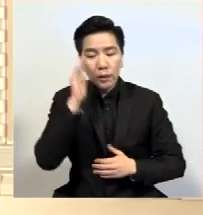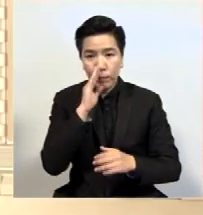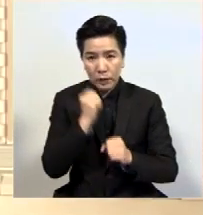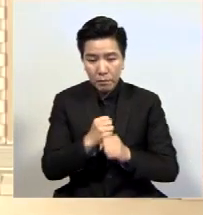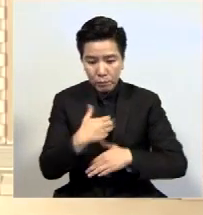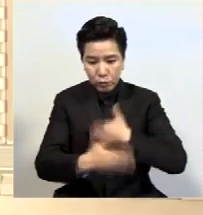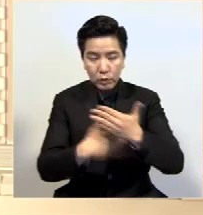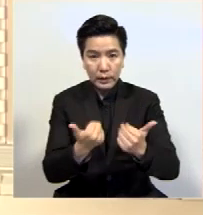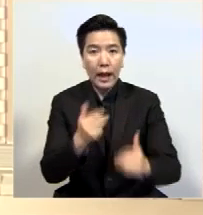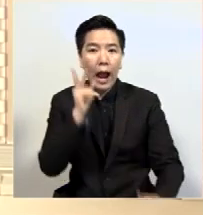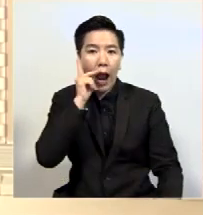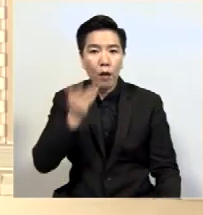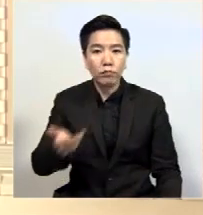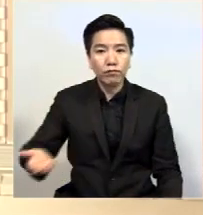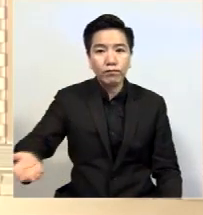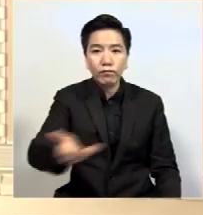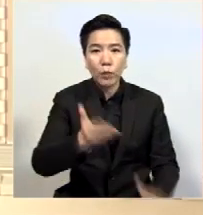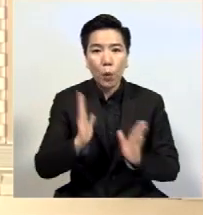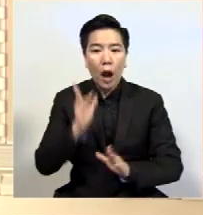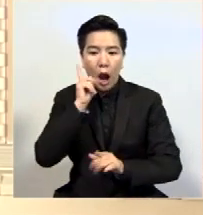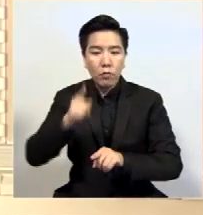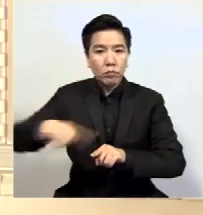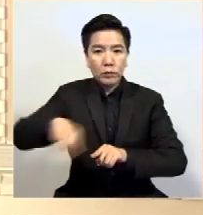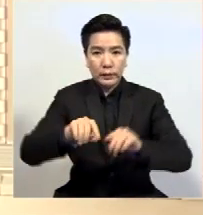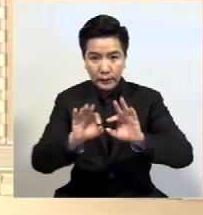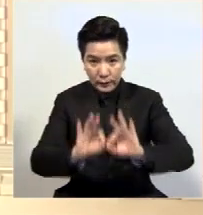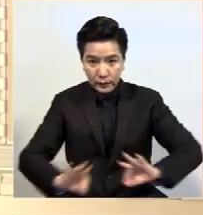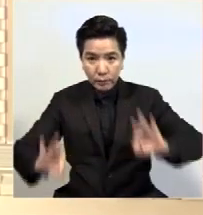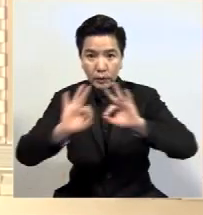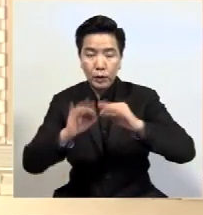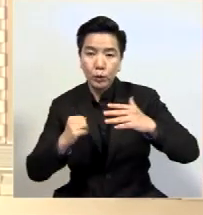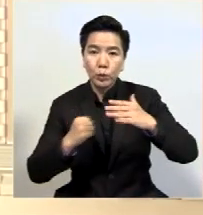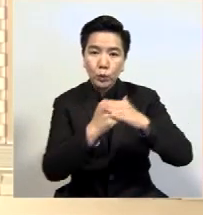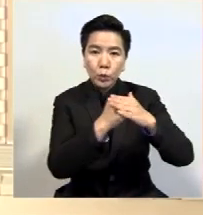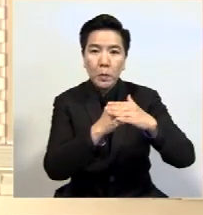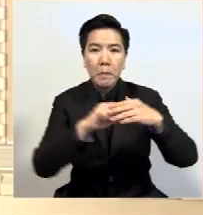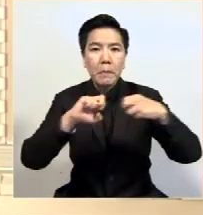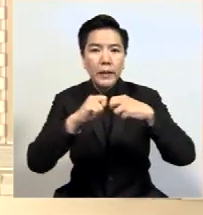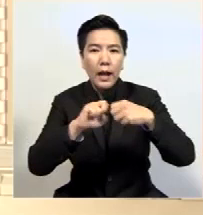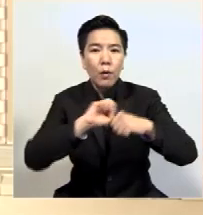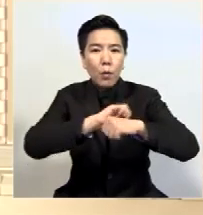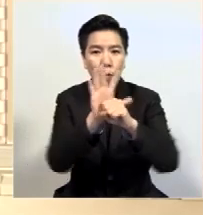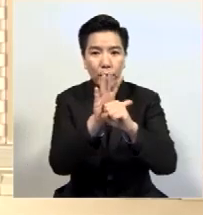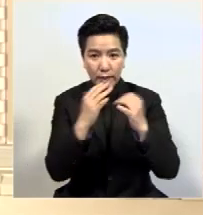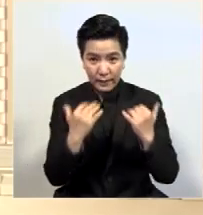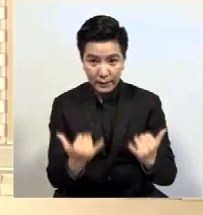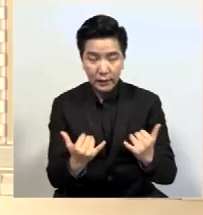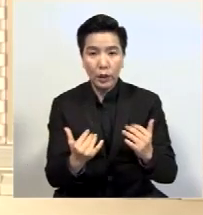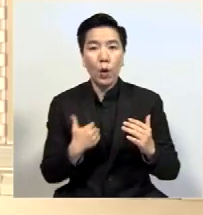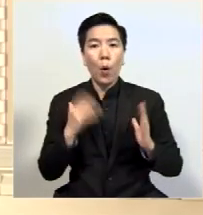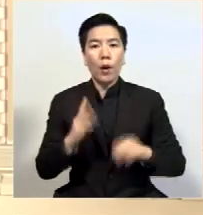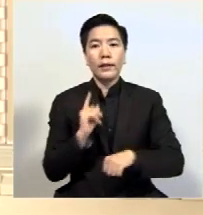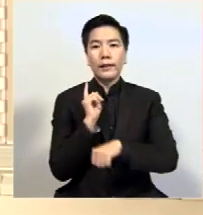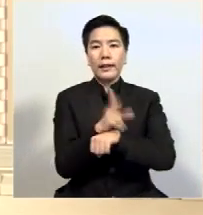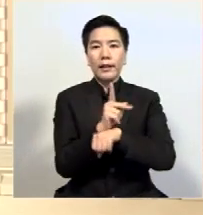ช่นนี้สื่อมวลชนจะเป็นกำลังสำคัญในการต่อสู้กับภัยโควิด-19 ครั้งนี้สำหรับผู้ใช้โ